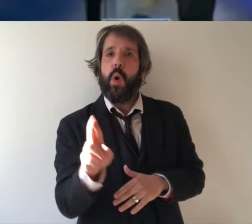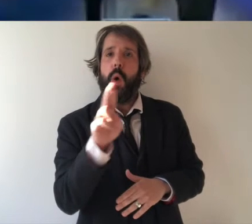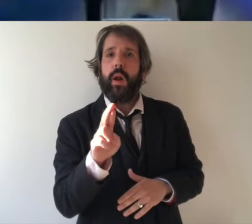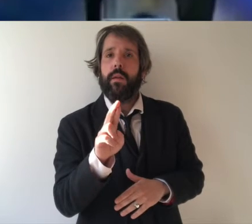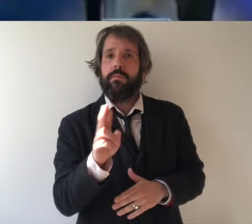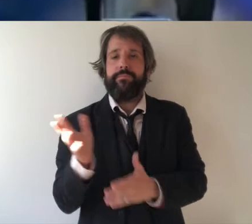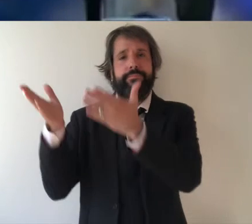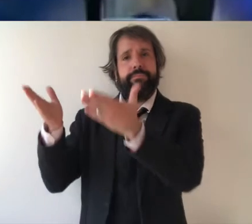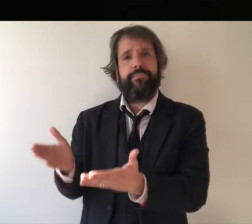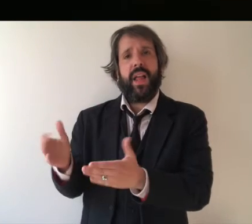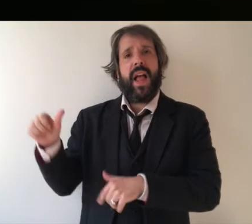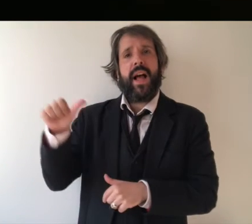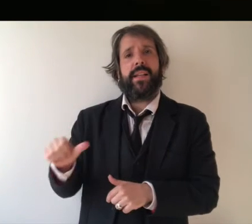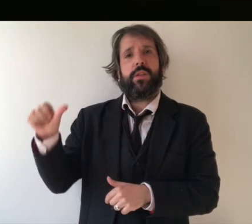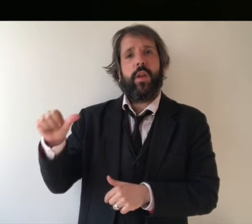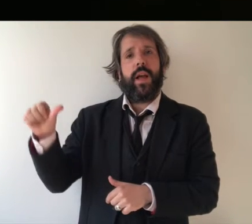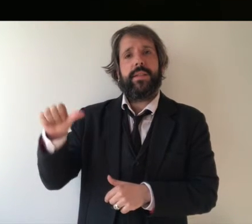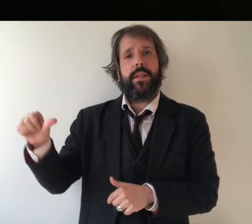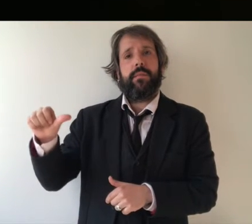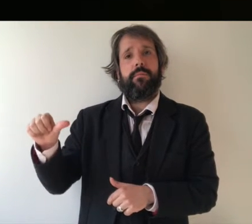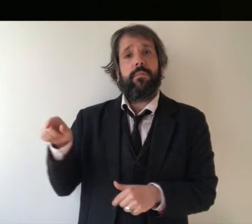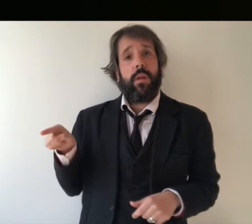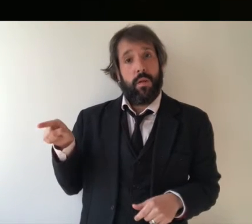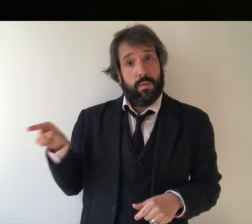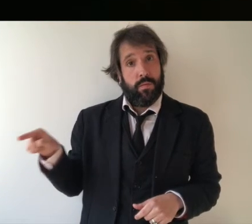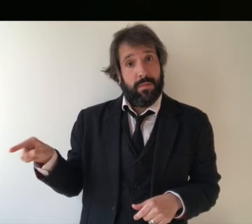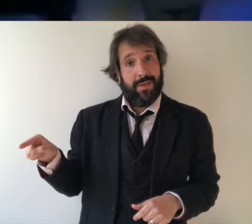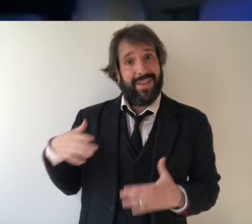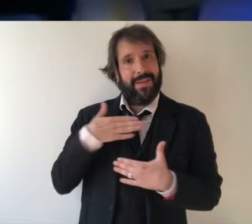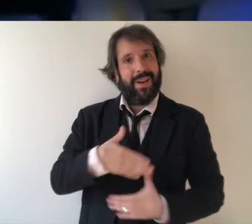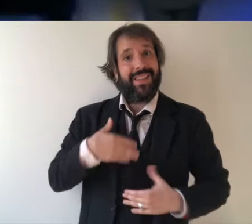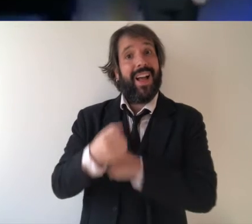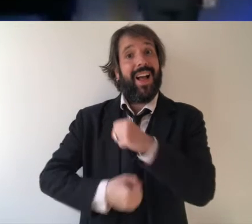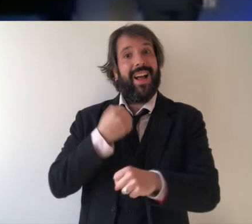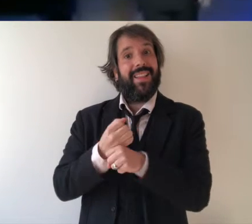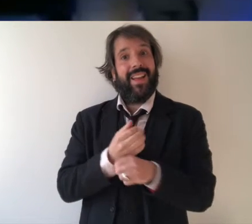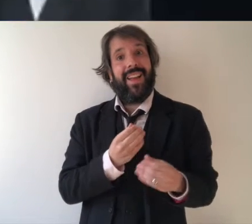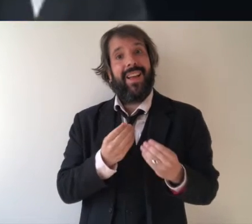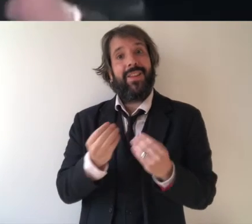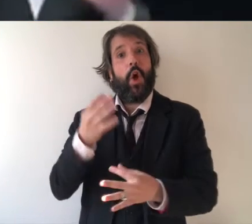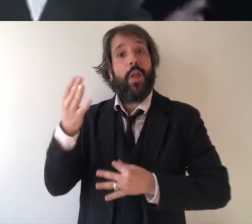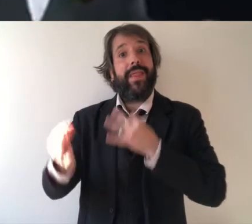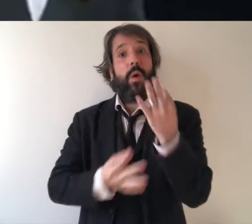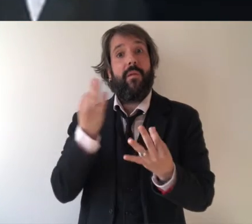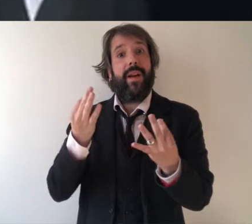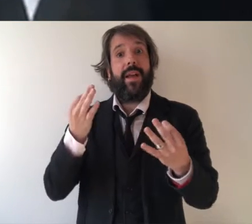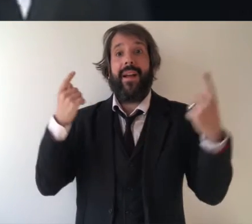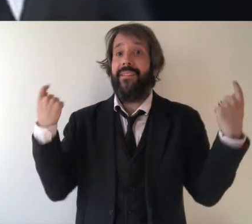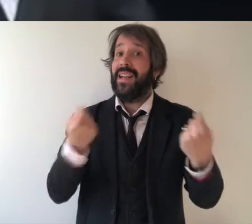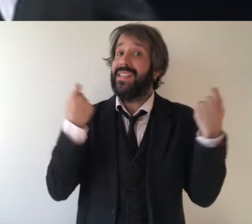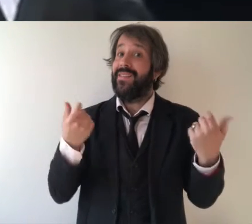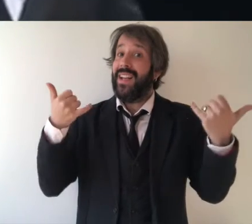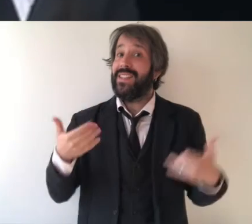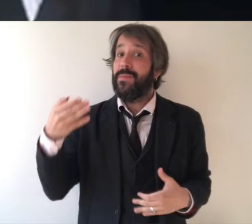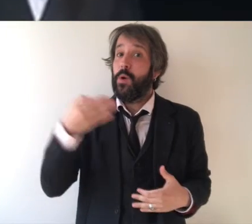François Rollin, et voici Alexandre Astier, Alexandre à qui j'ai le plaisir cette année de faire découvrir Montreux,